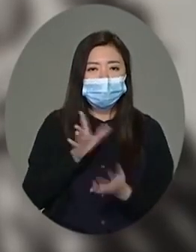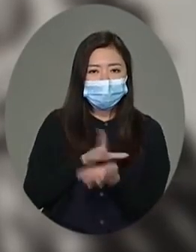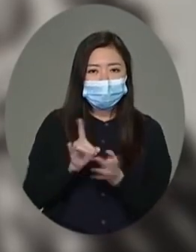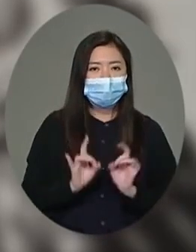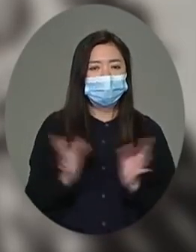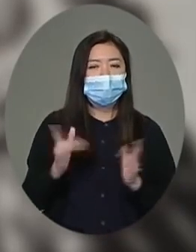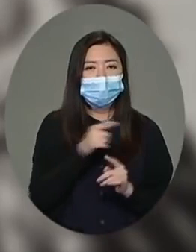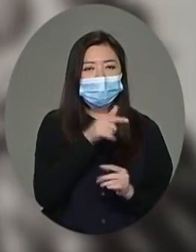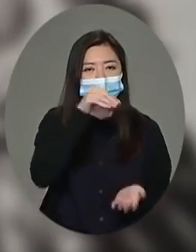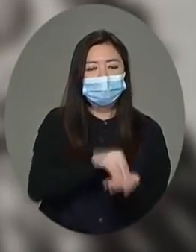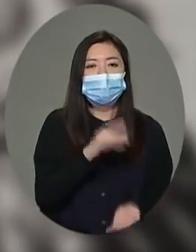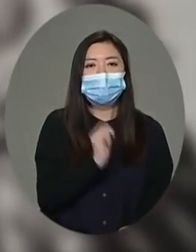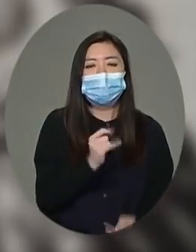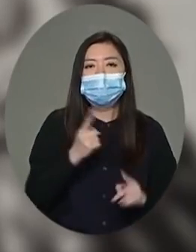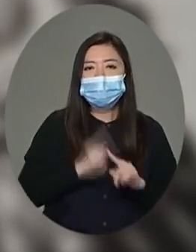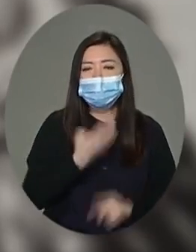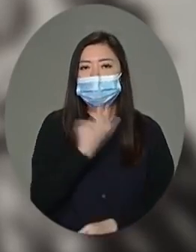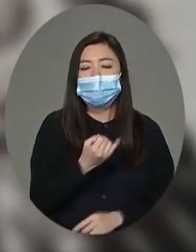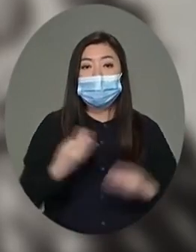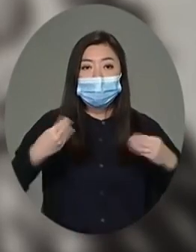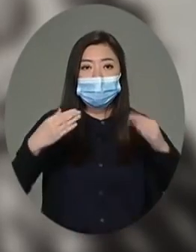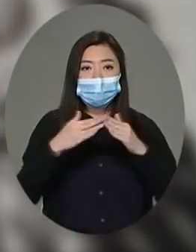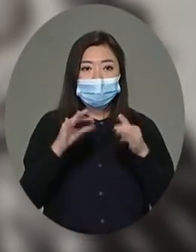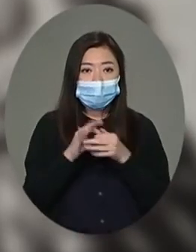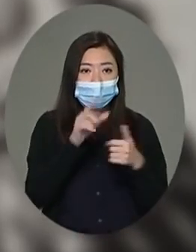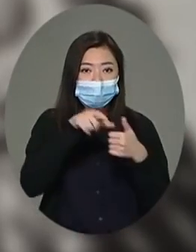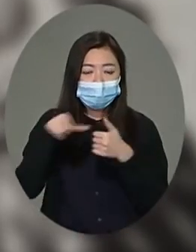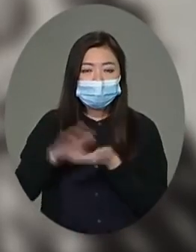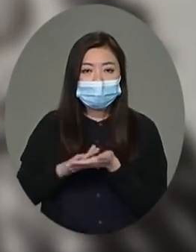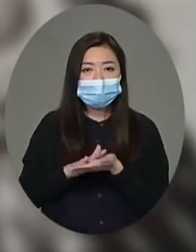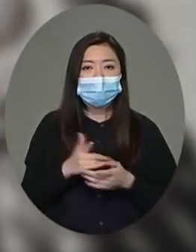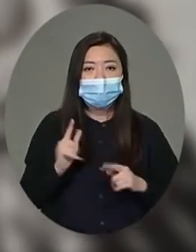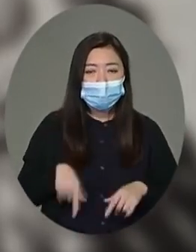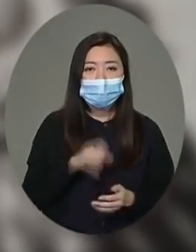評當局裁決不合理。教育局說不會就個別個案作出評論。